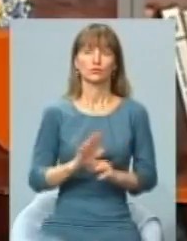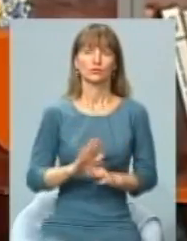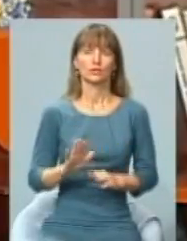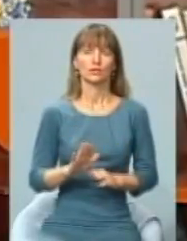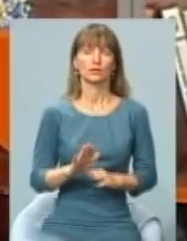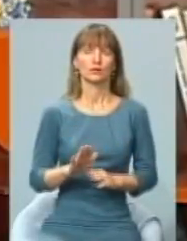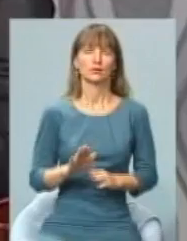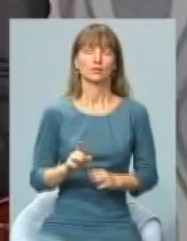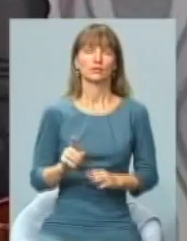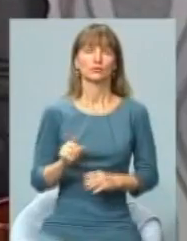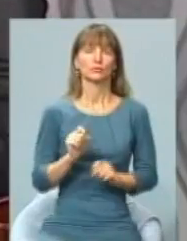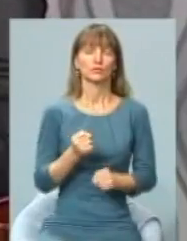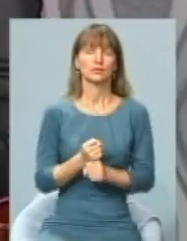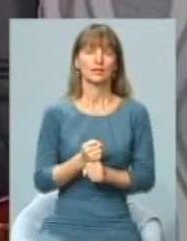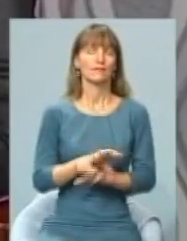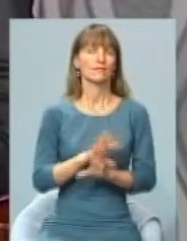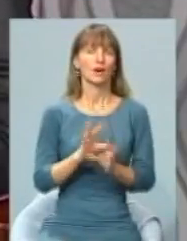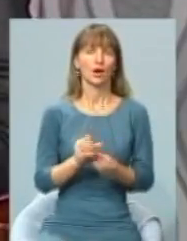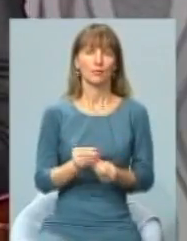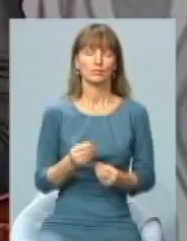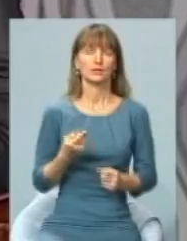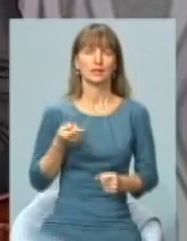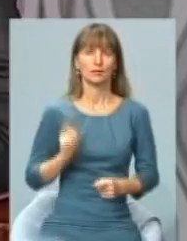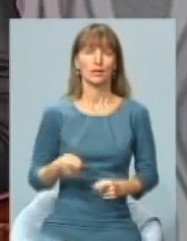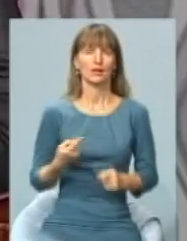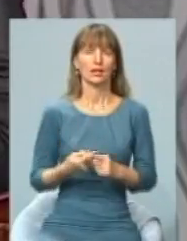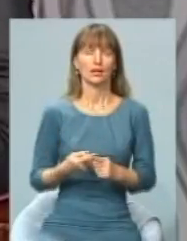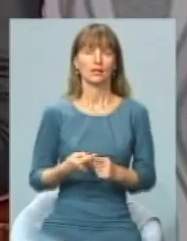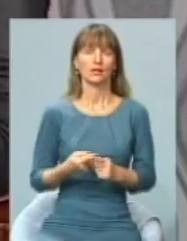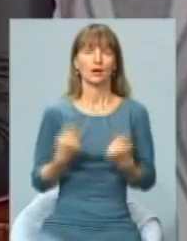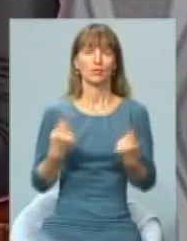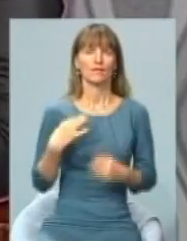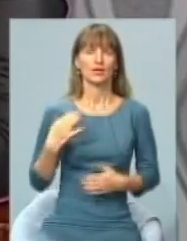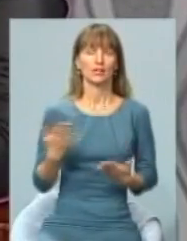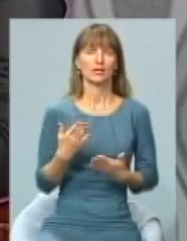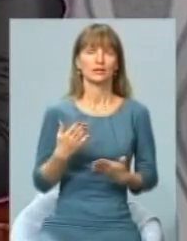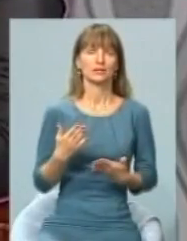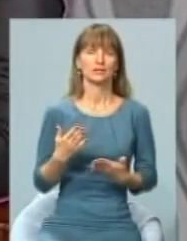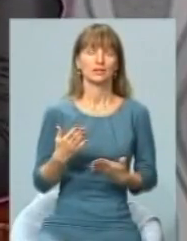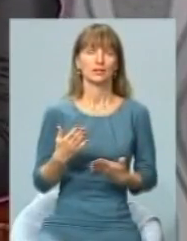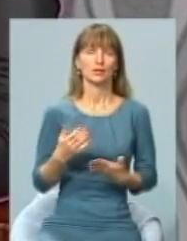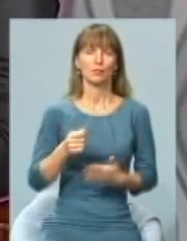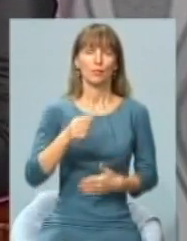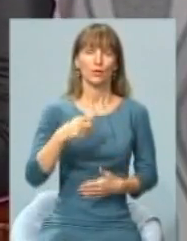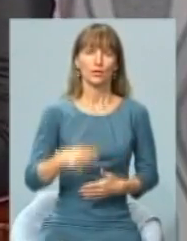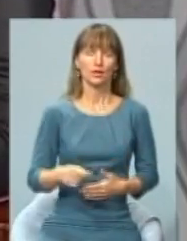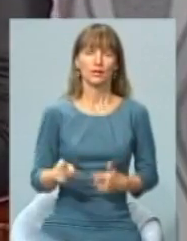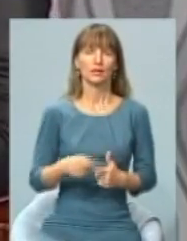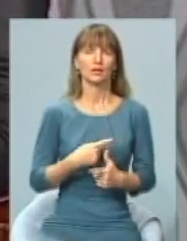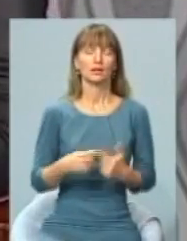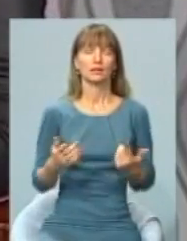как можно сделать. Дійсно, ну, взагалі-то, насправді, з таких елементарних речей, там, як якісь ручки, пляшечки або ще якісь